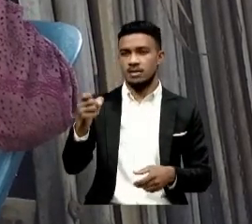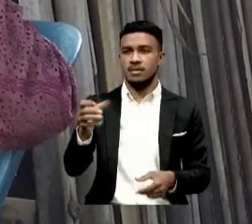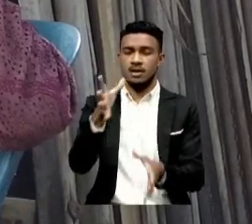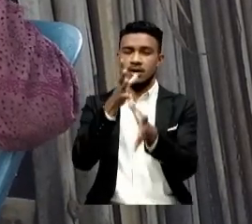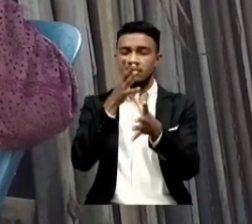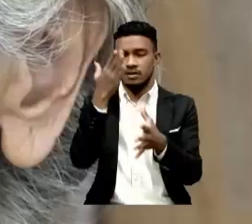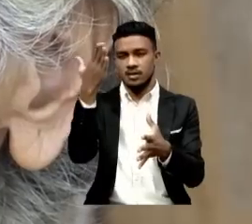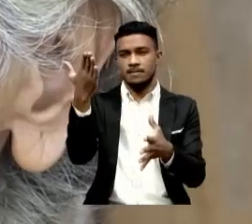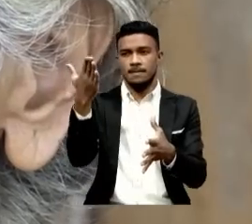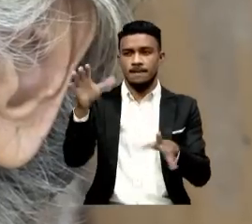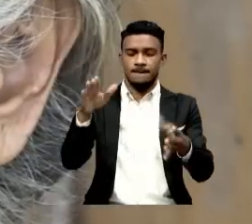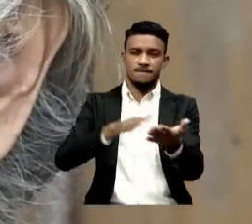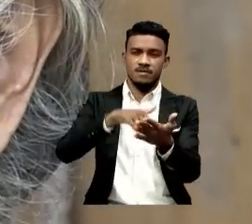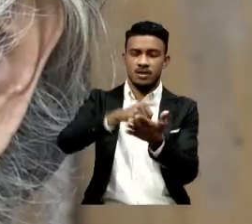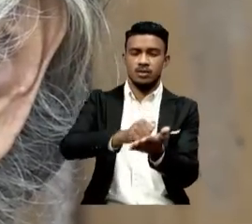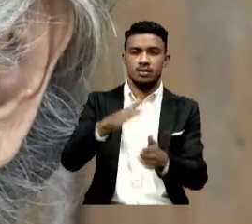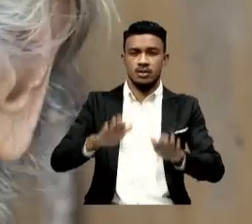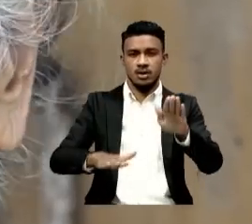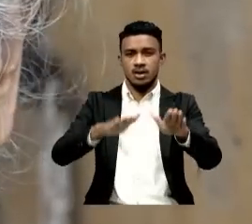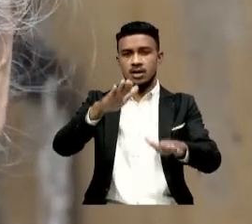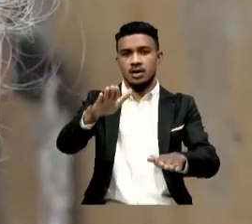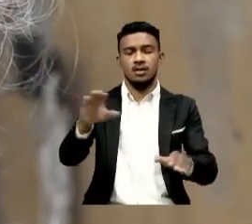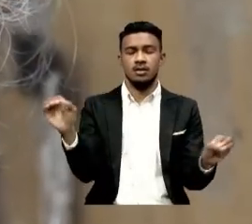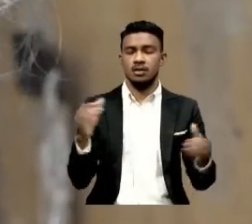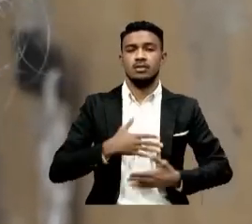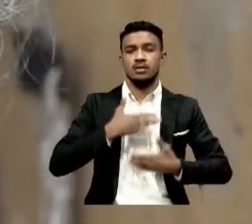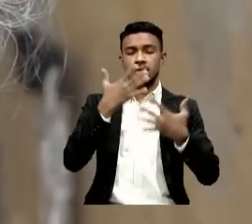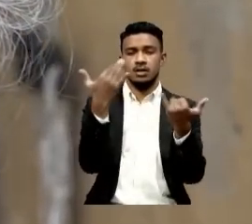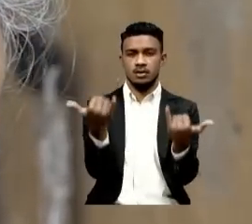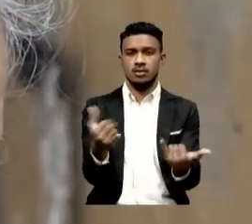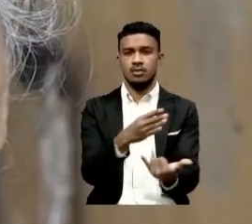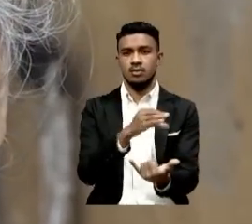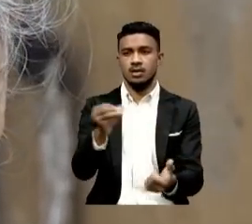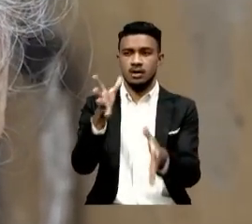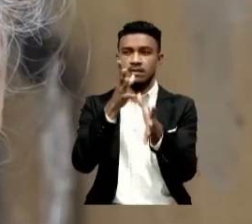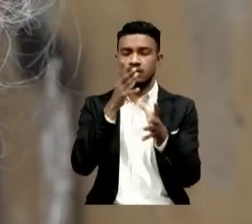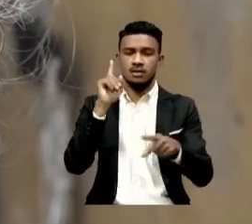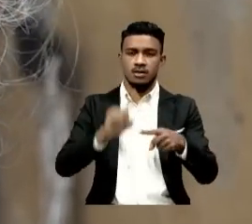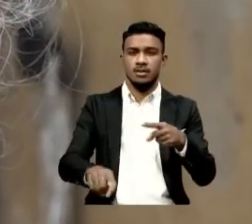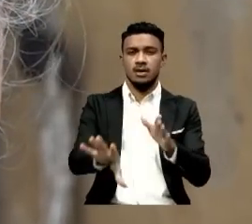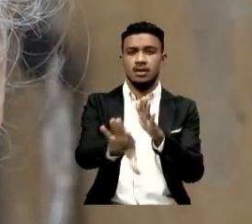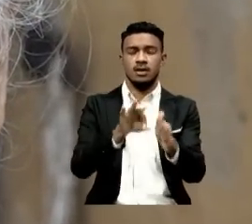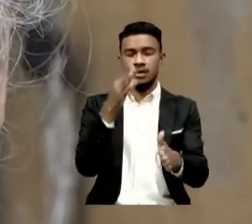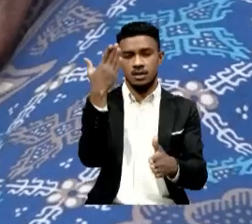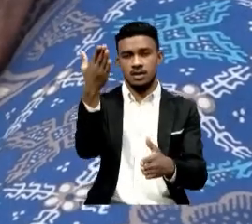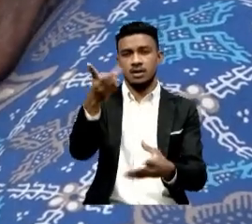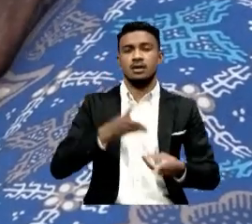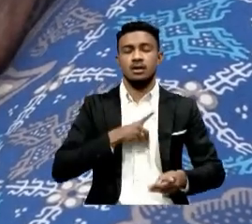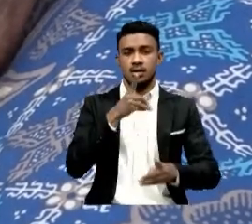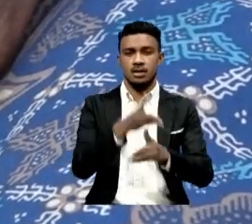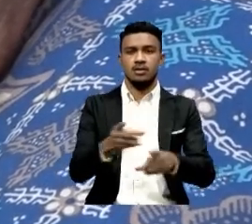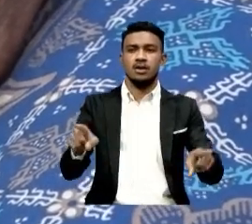condição la permite atulao. Infelizmente dadaune, avó Carolina la bele hetan ni direito nu dar